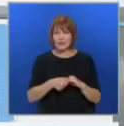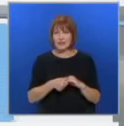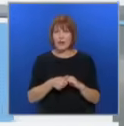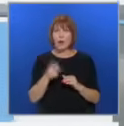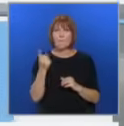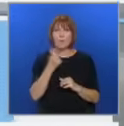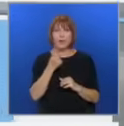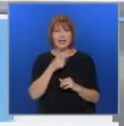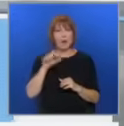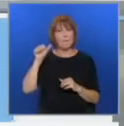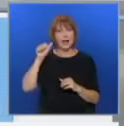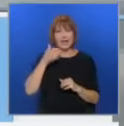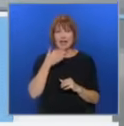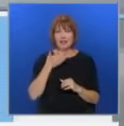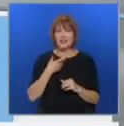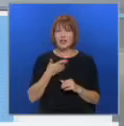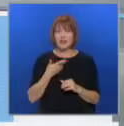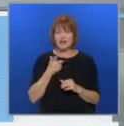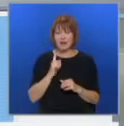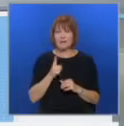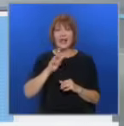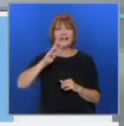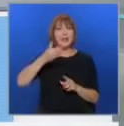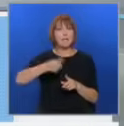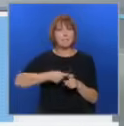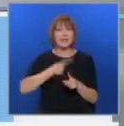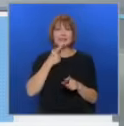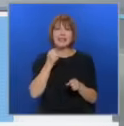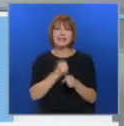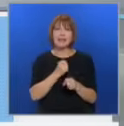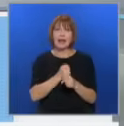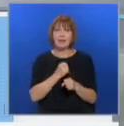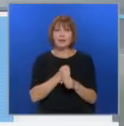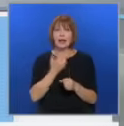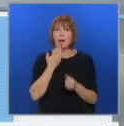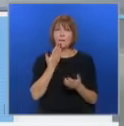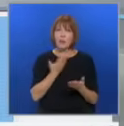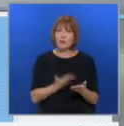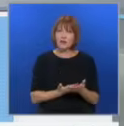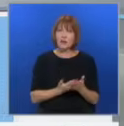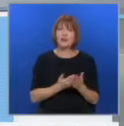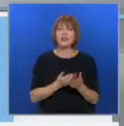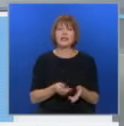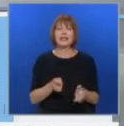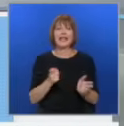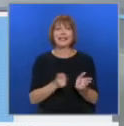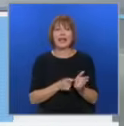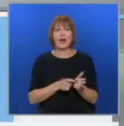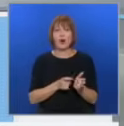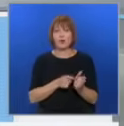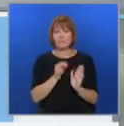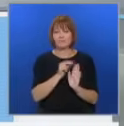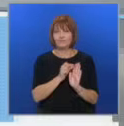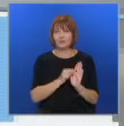в понеделник от партията заявиха, че им трябват 3 месеца за работа по предложените законопроекти и решения в случай, че съберат